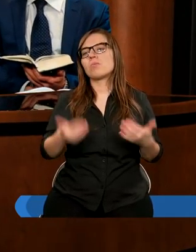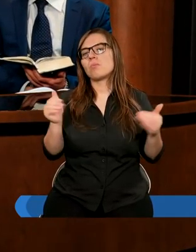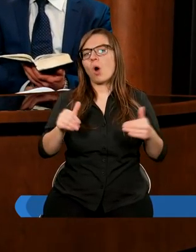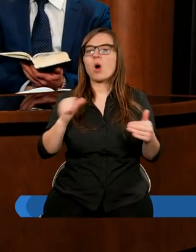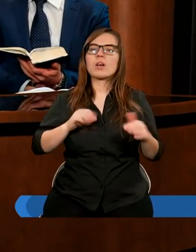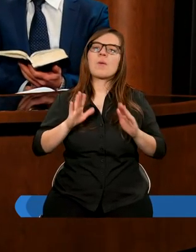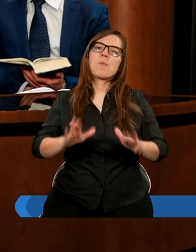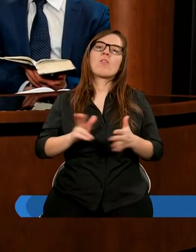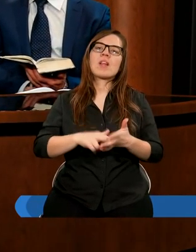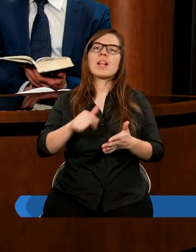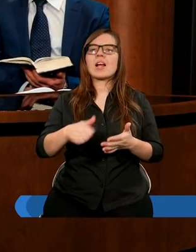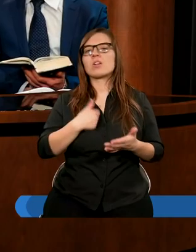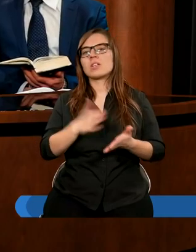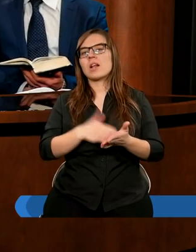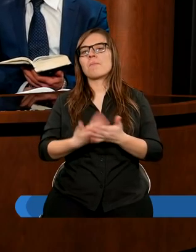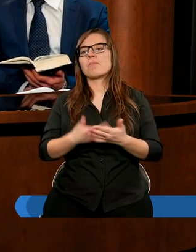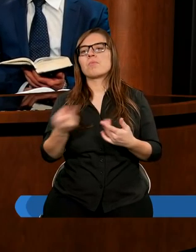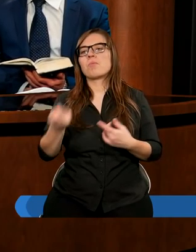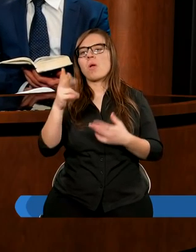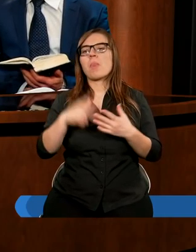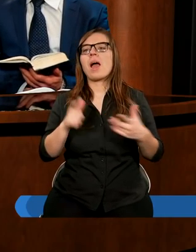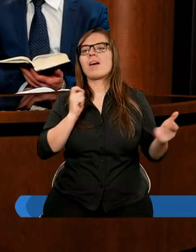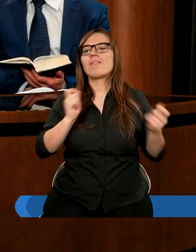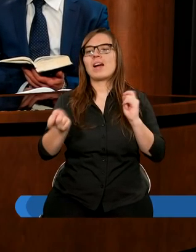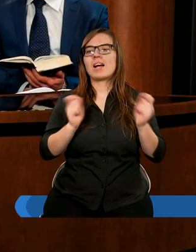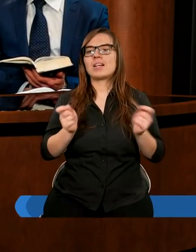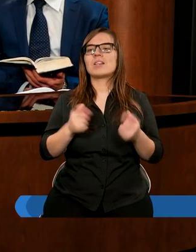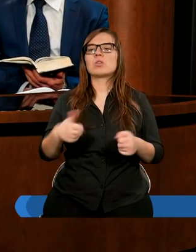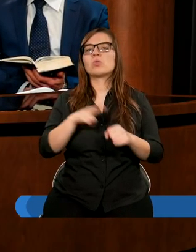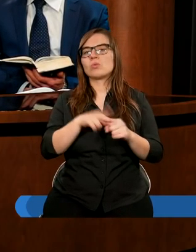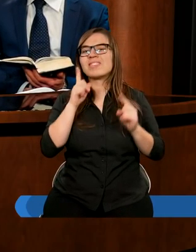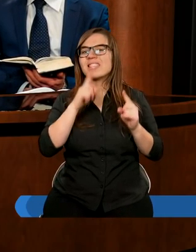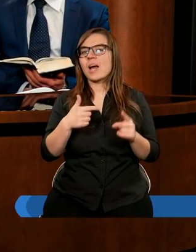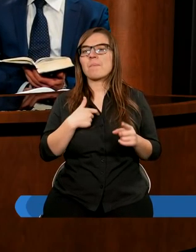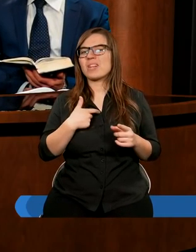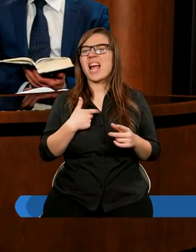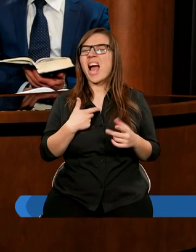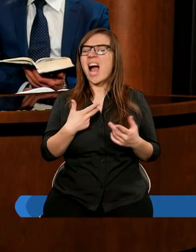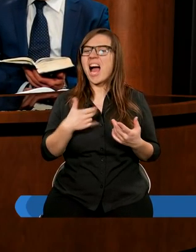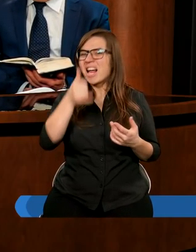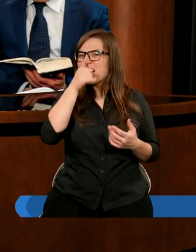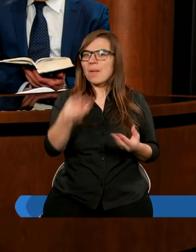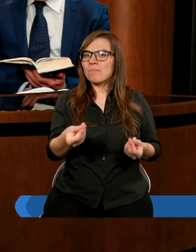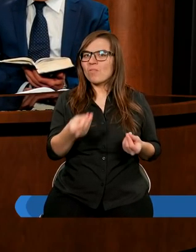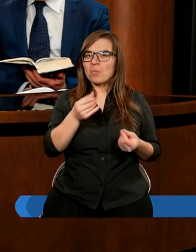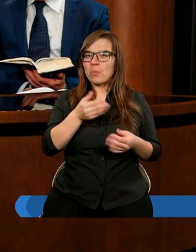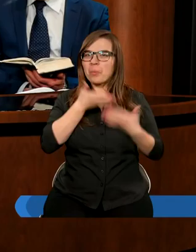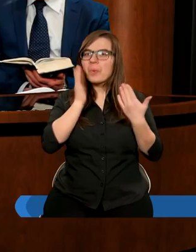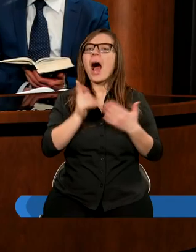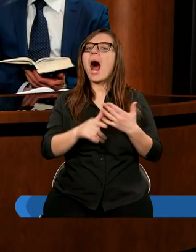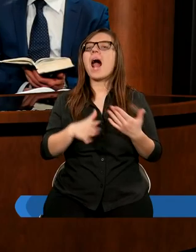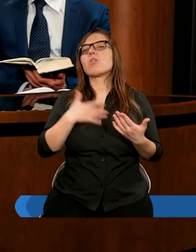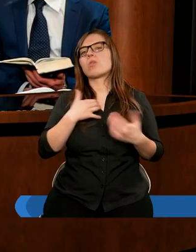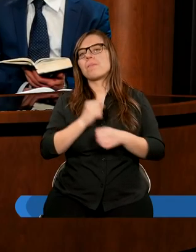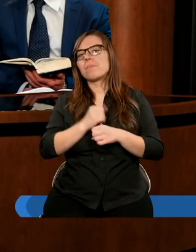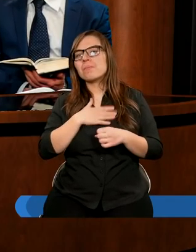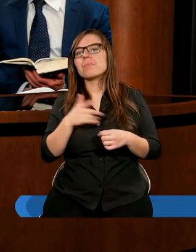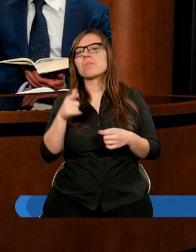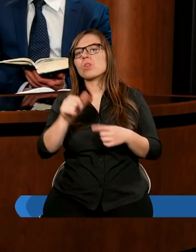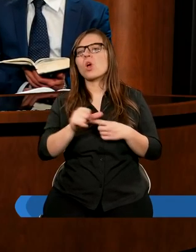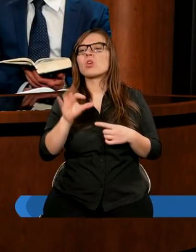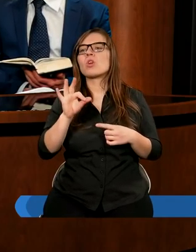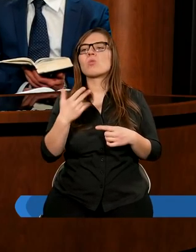mogę sobie pozwolić na to, żeby na przykład pojechać na wakacje, na które tak naprawdę mnie nie stać. I tak jak powiedziałeś, to jest